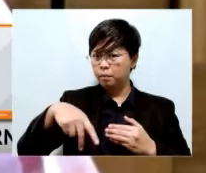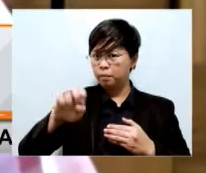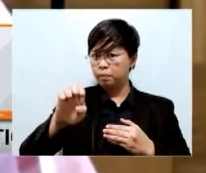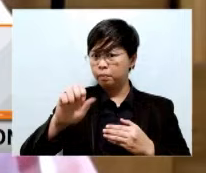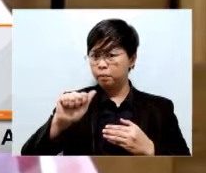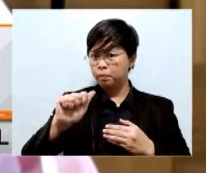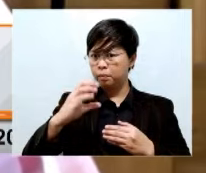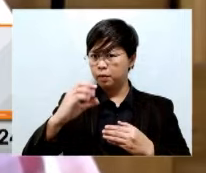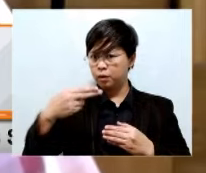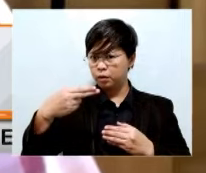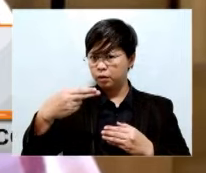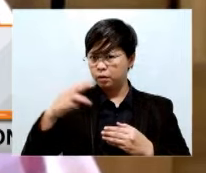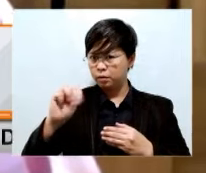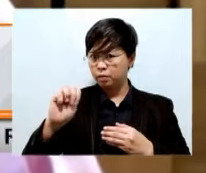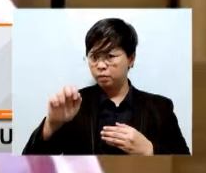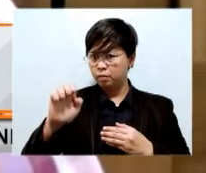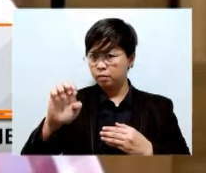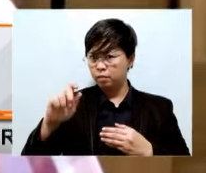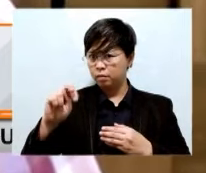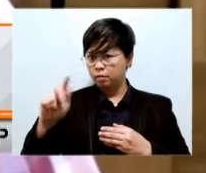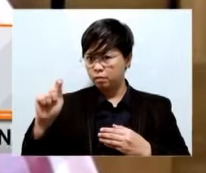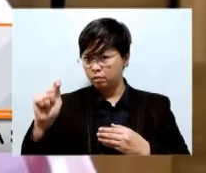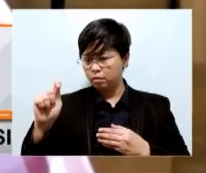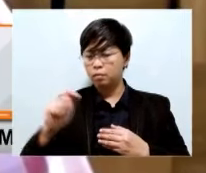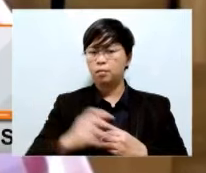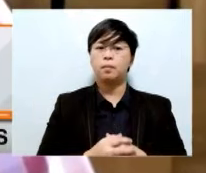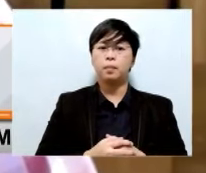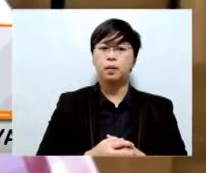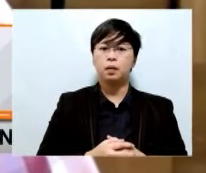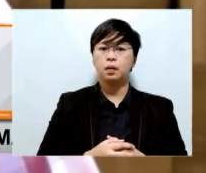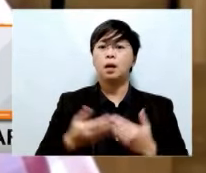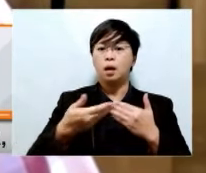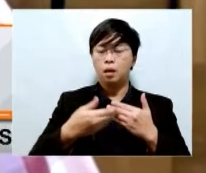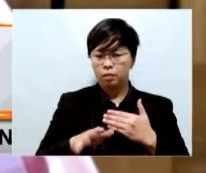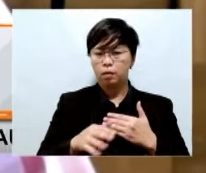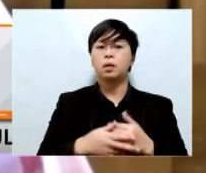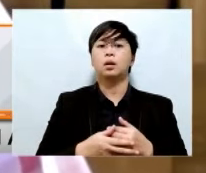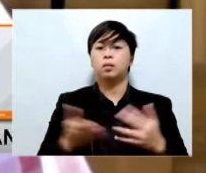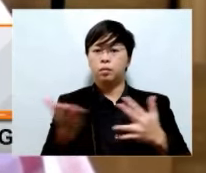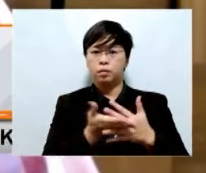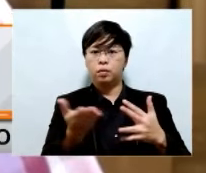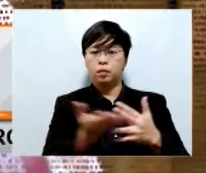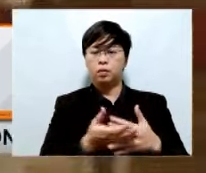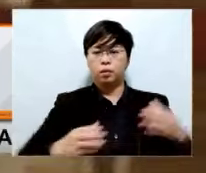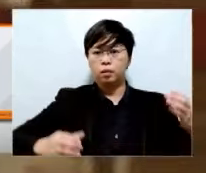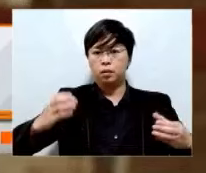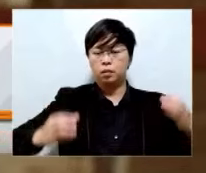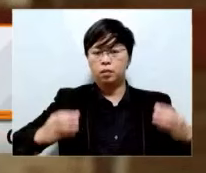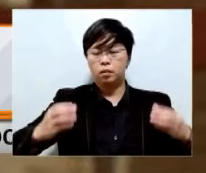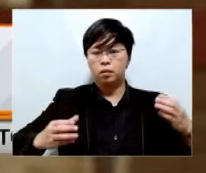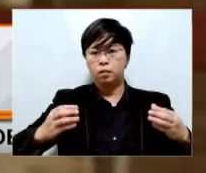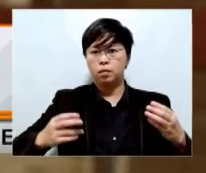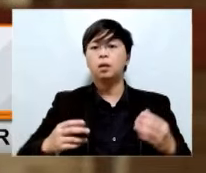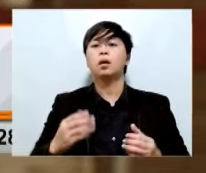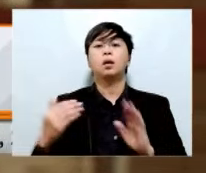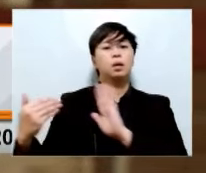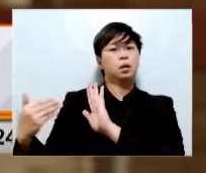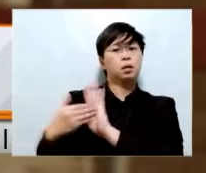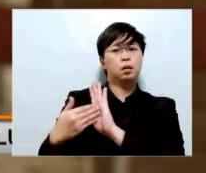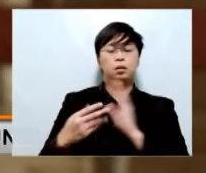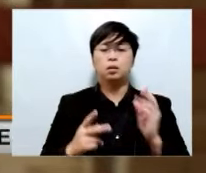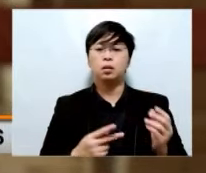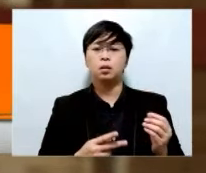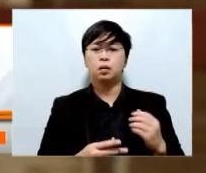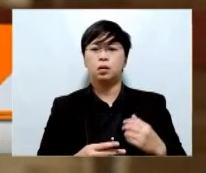that's the time for cases to be filed against the Vice President. Nauna nang sinabi ni VP